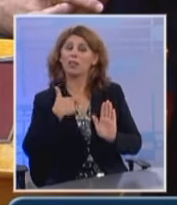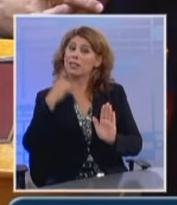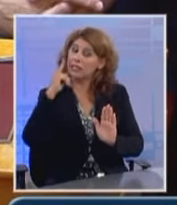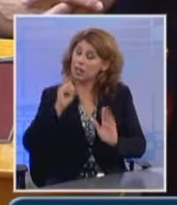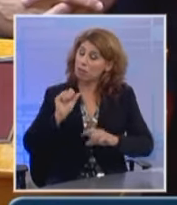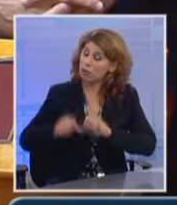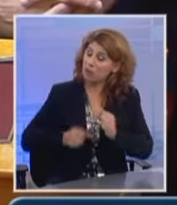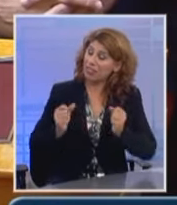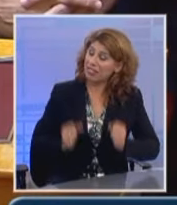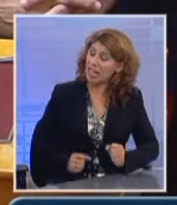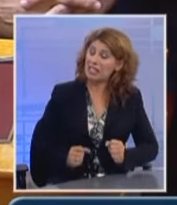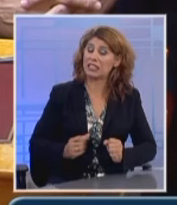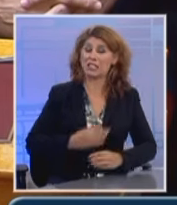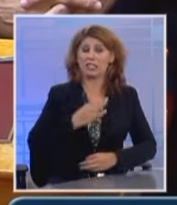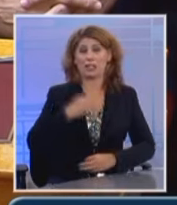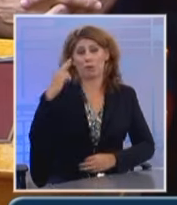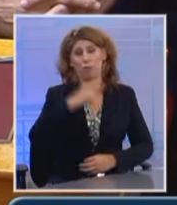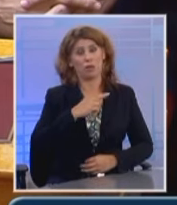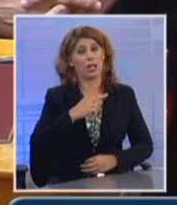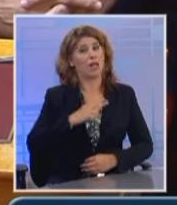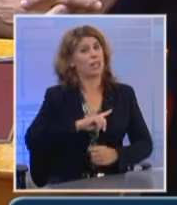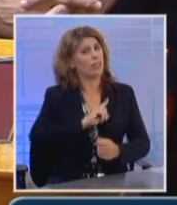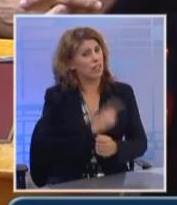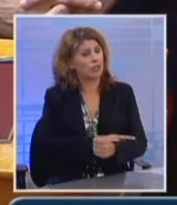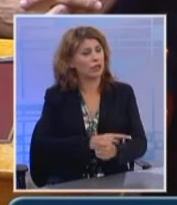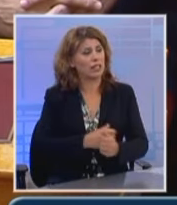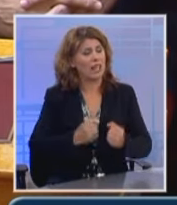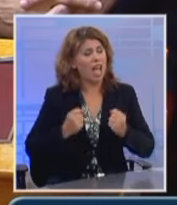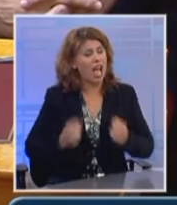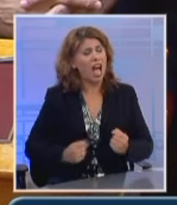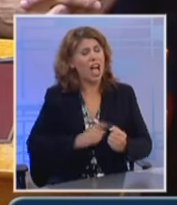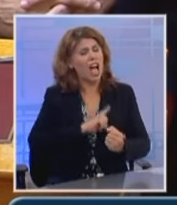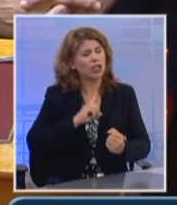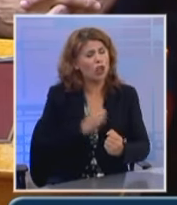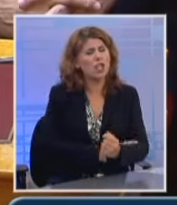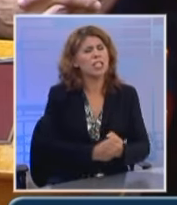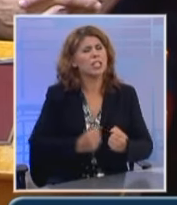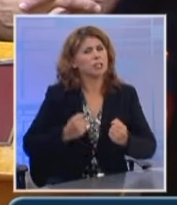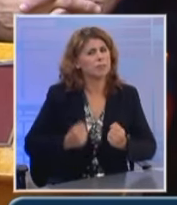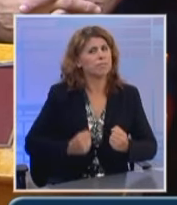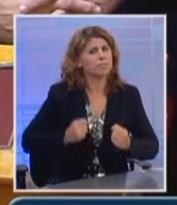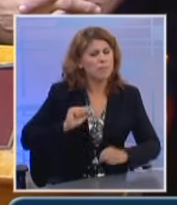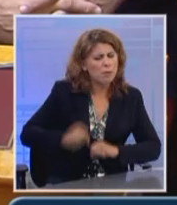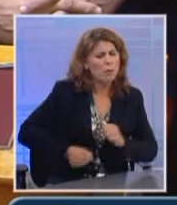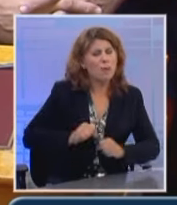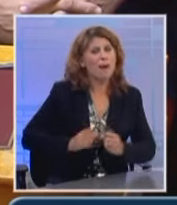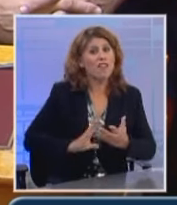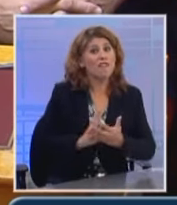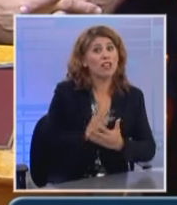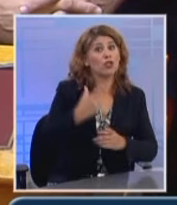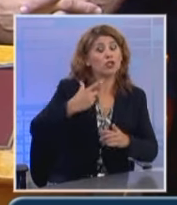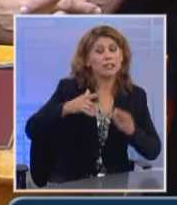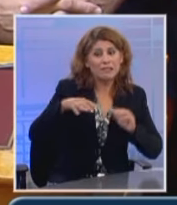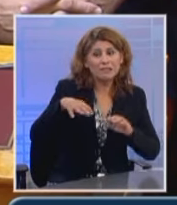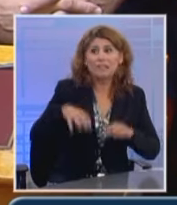θέσεις σας, κύριε Πρωθυπουργέ, και τη δυνατότητα και τις αντοχές σας να προσπαθείτε συνέχεια να βελτιώσετε την κατάσταση αυτή.